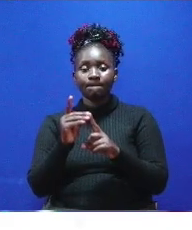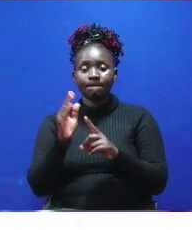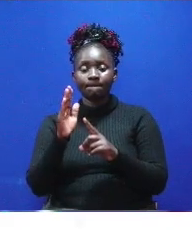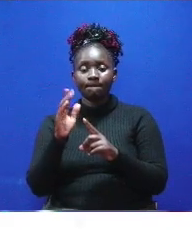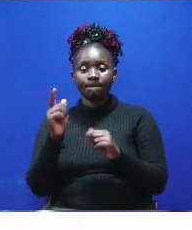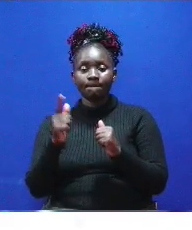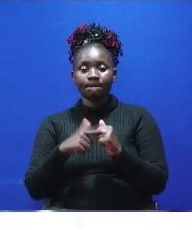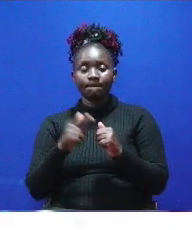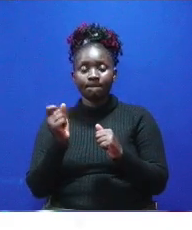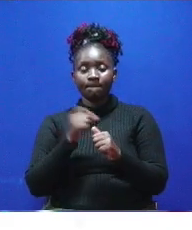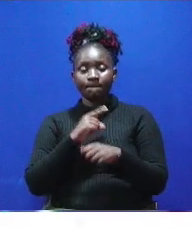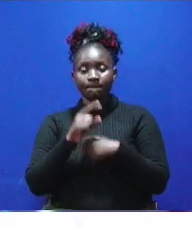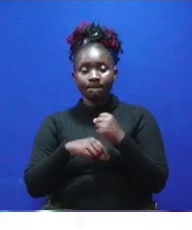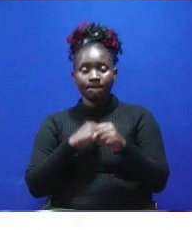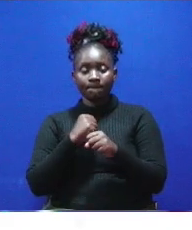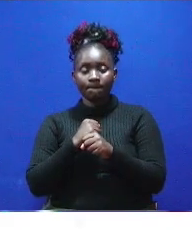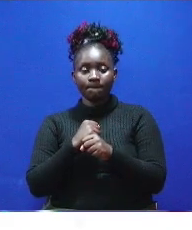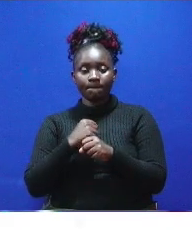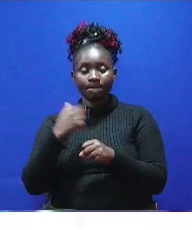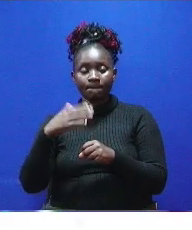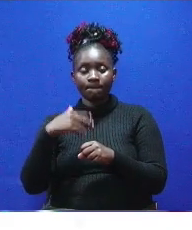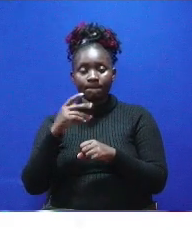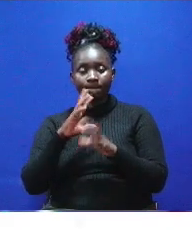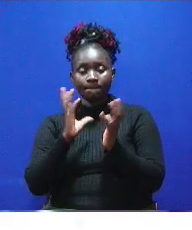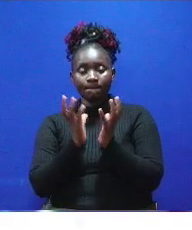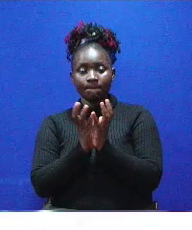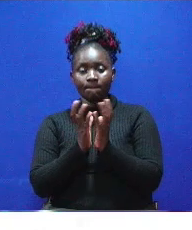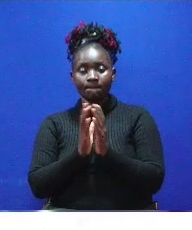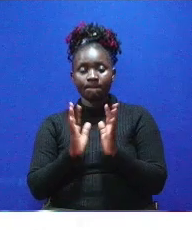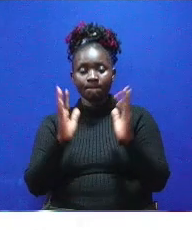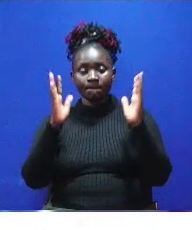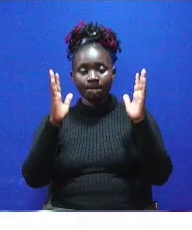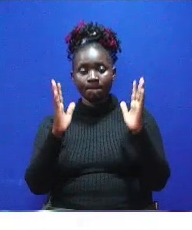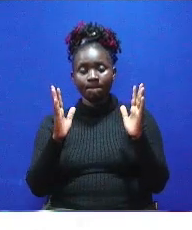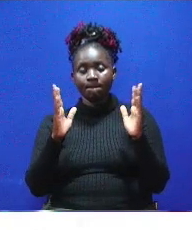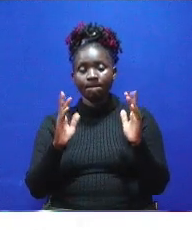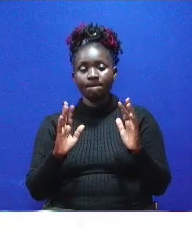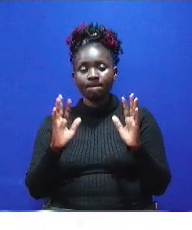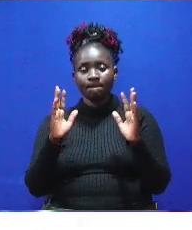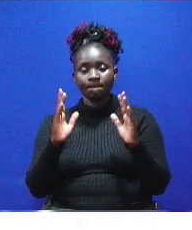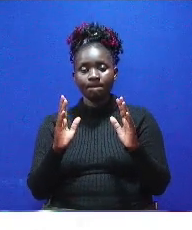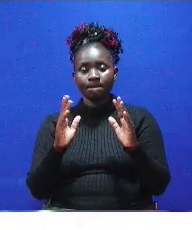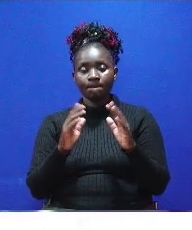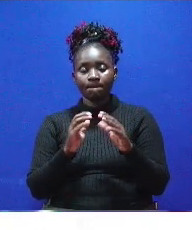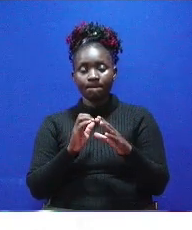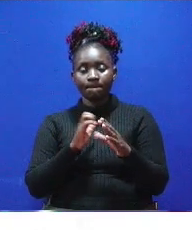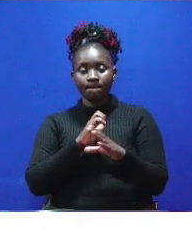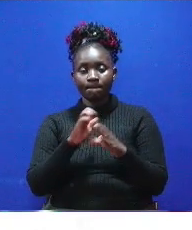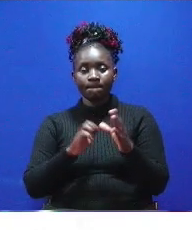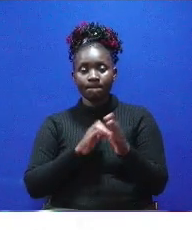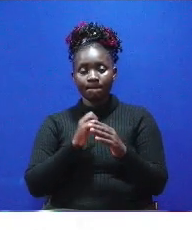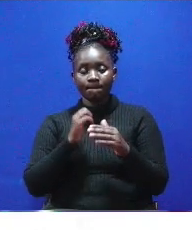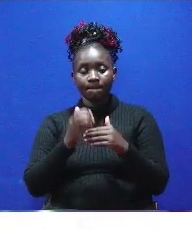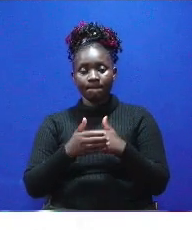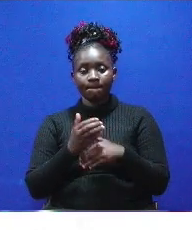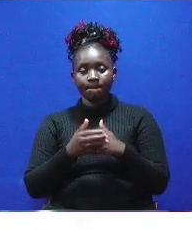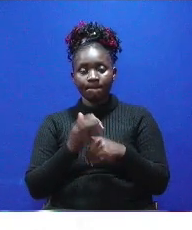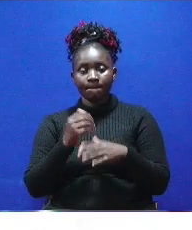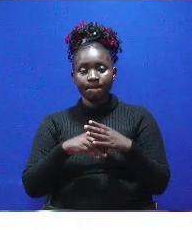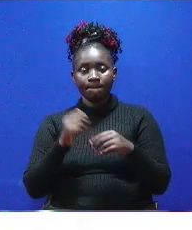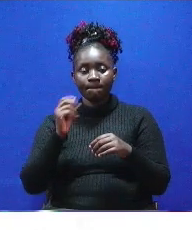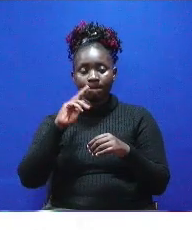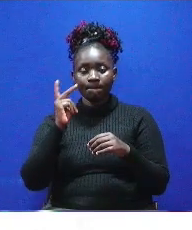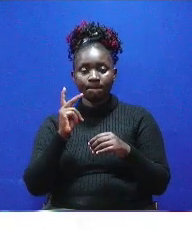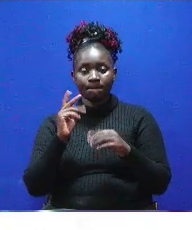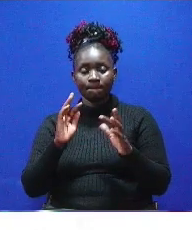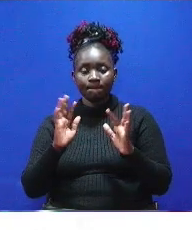nalimo kero mwaka nigo ensingi mahe gochengera anene kurenda ebintu biria bito etana ine mense ya Kenya nigo muyego